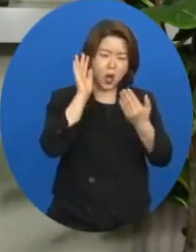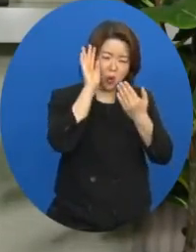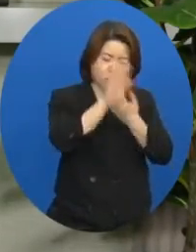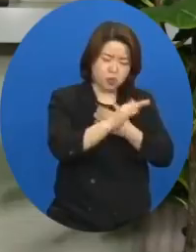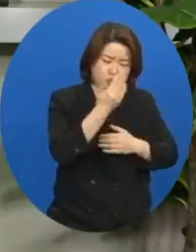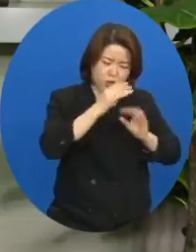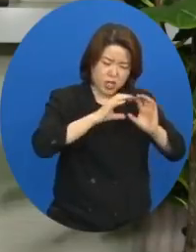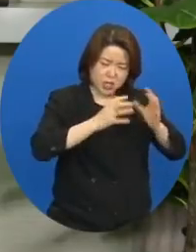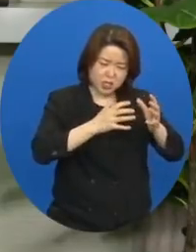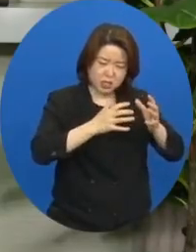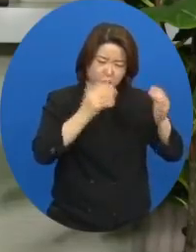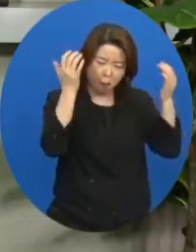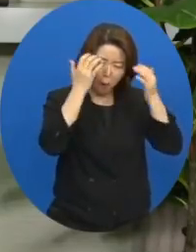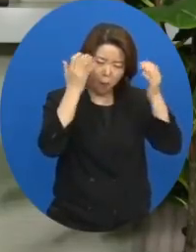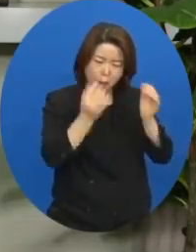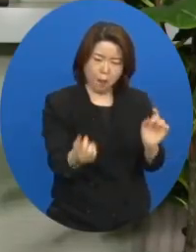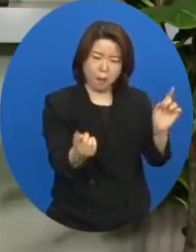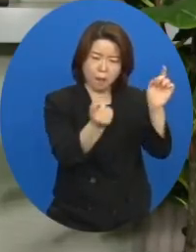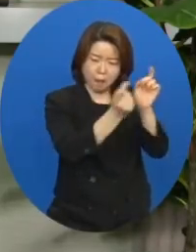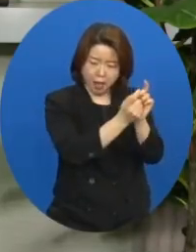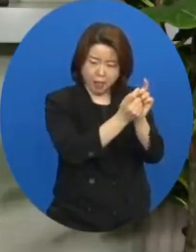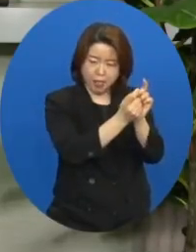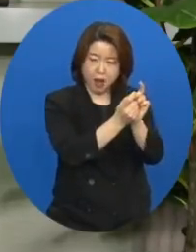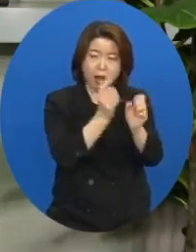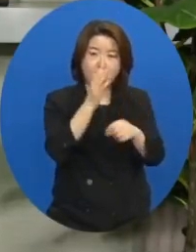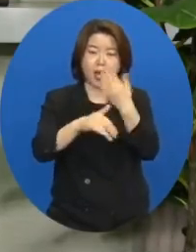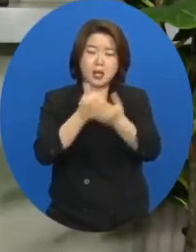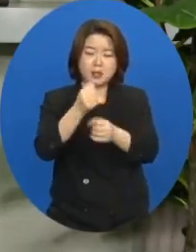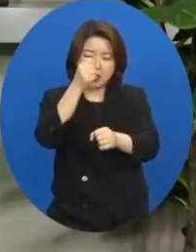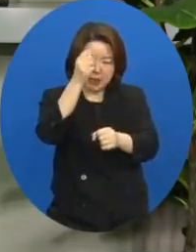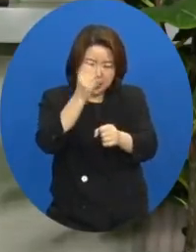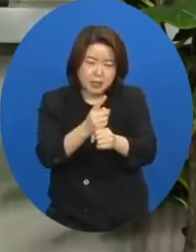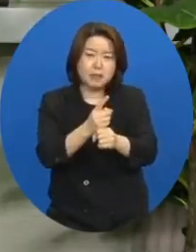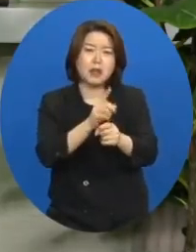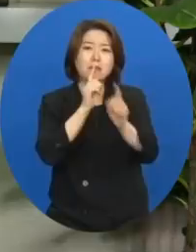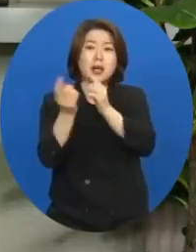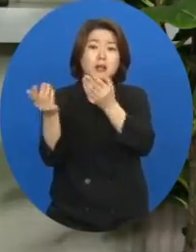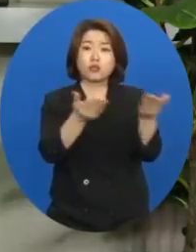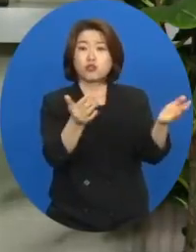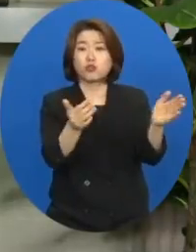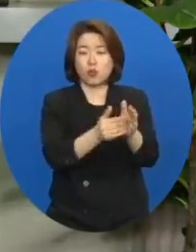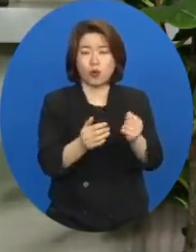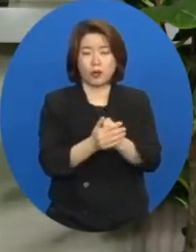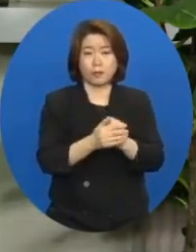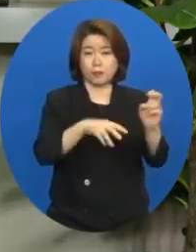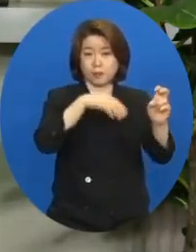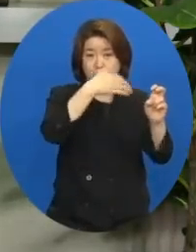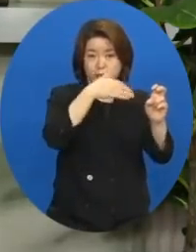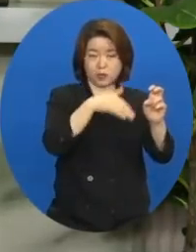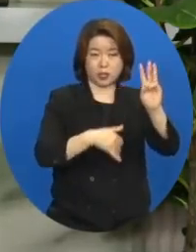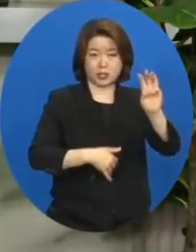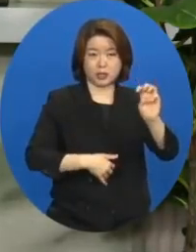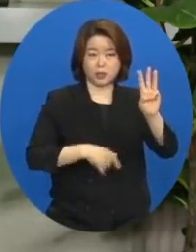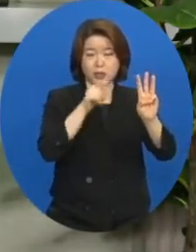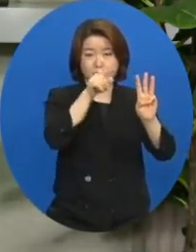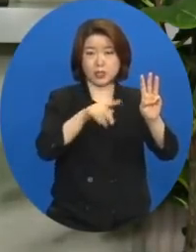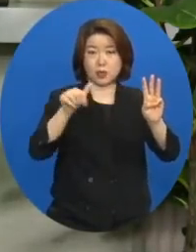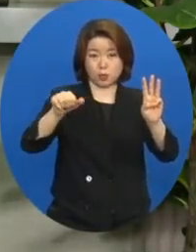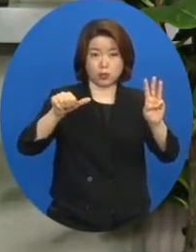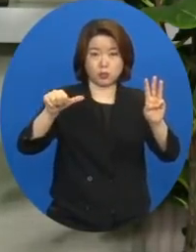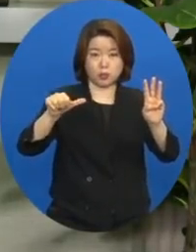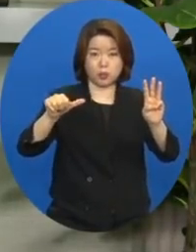것이라는 말씀을 하나님이 이미 하셨습니다. 민숙이 33장 55절